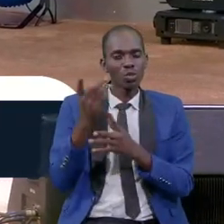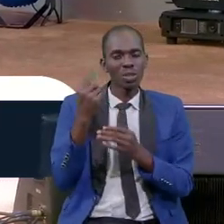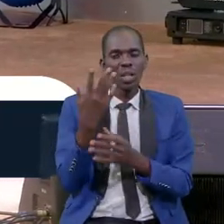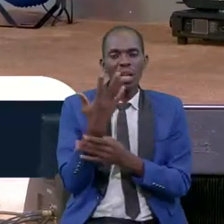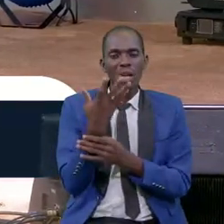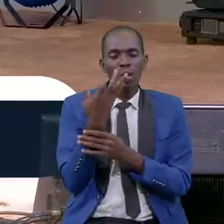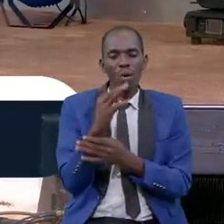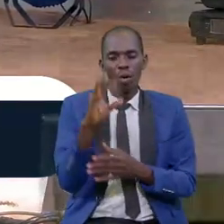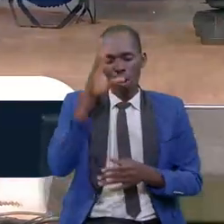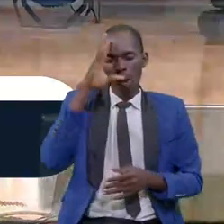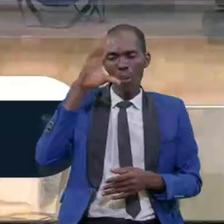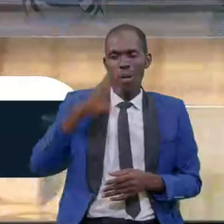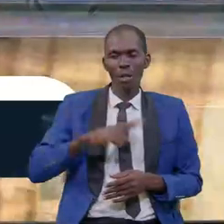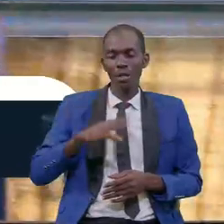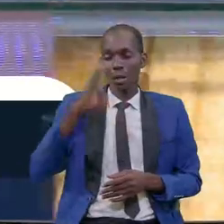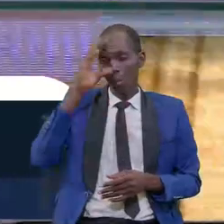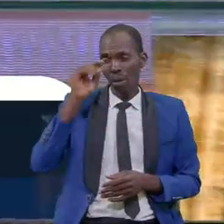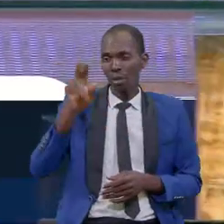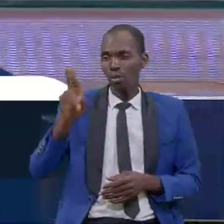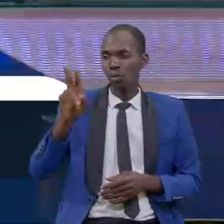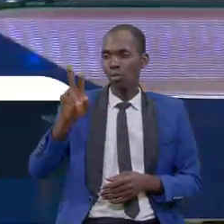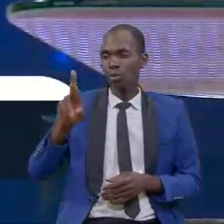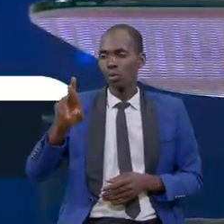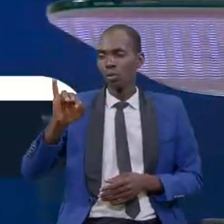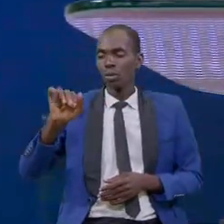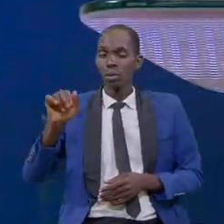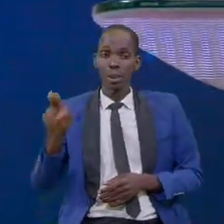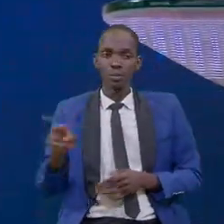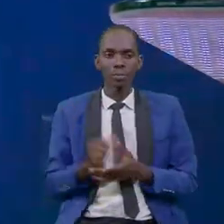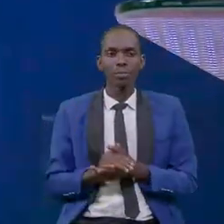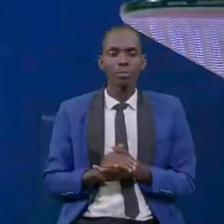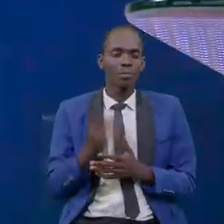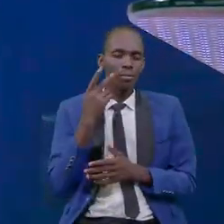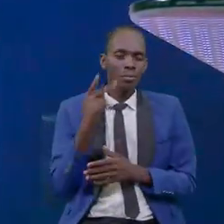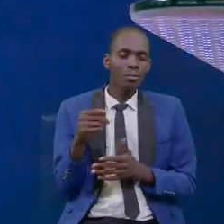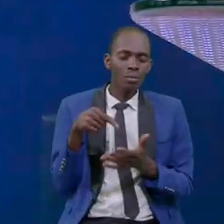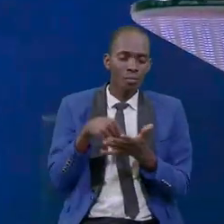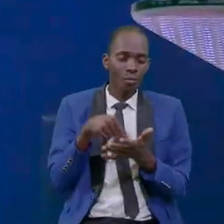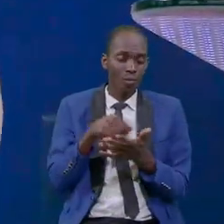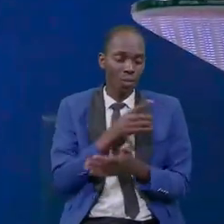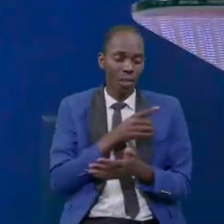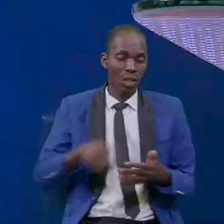main d'Uri. Vous connaissez bien l'histoire. Ce